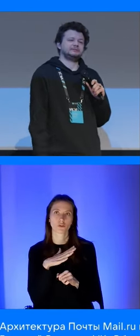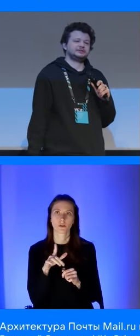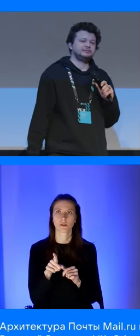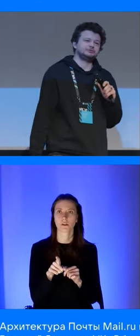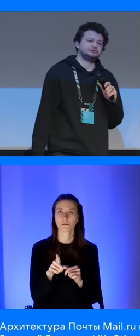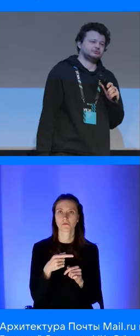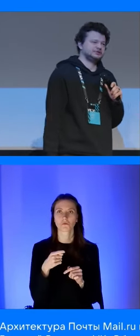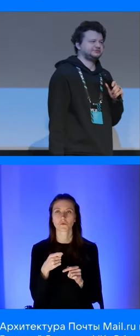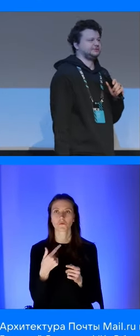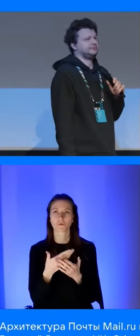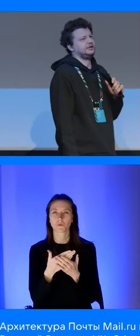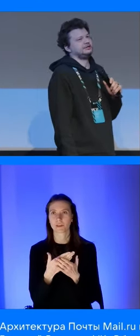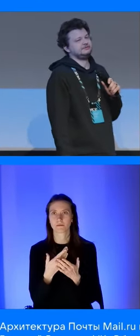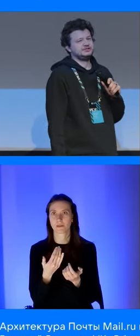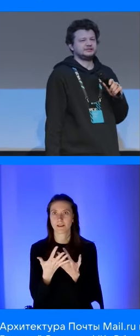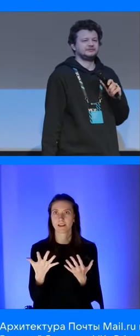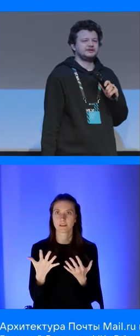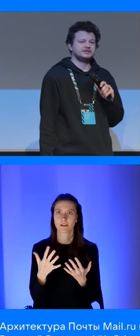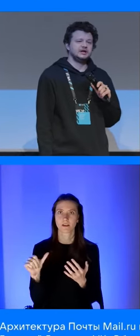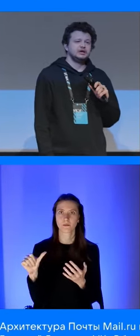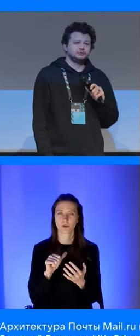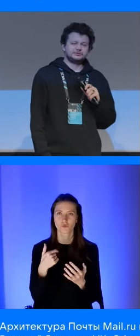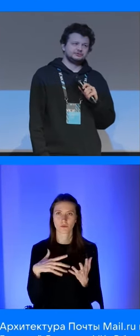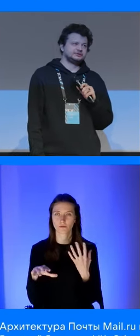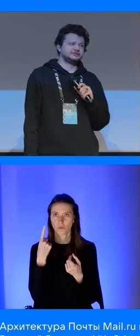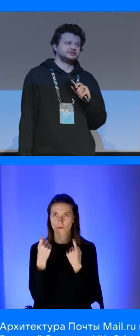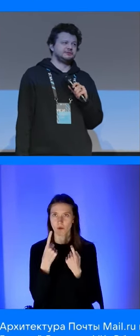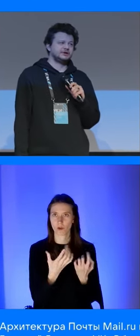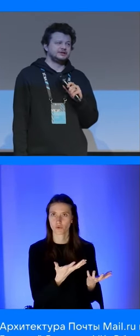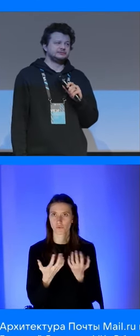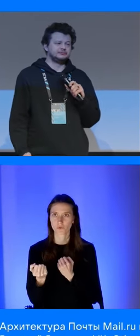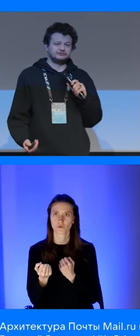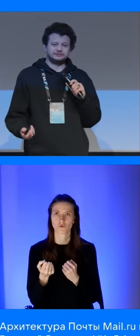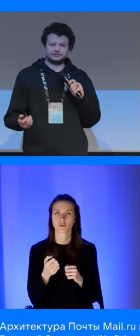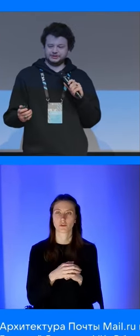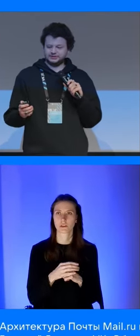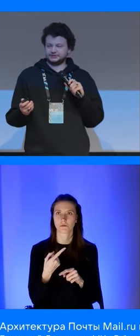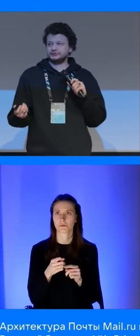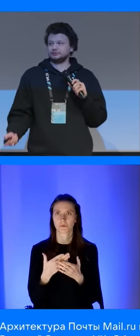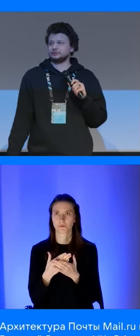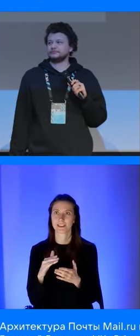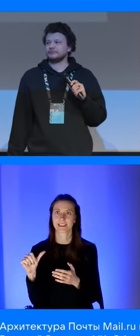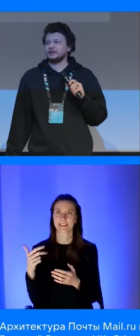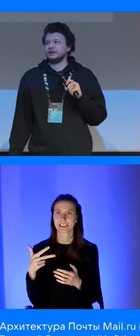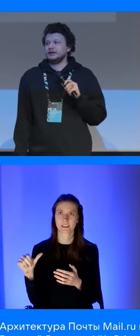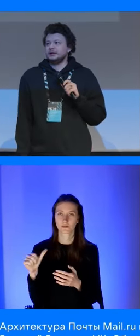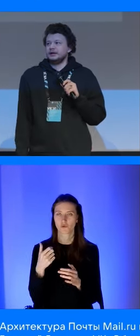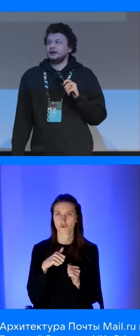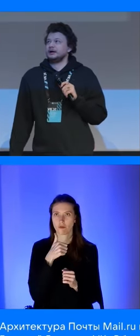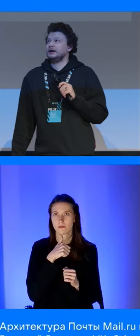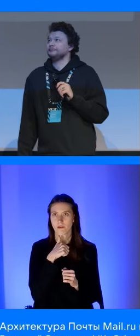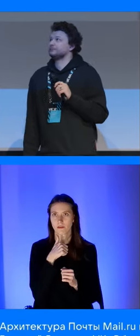если нам это требуется. То есть у нас все пайплайны, везде есть автоматика, но по сути с автотестами мы катим в течение 30 минут.